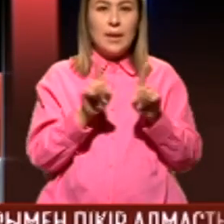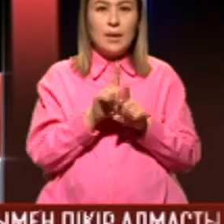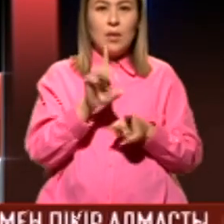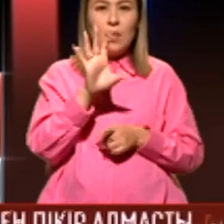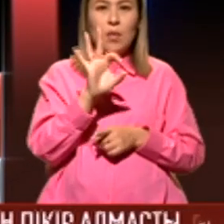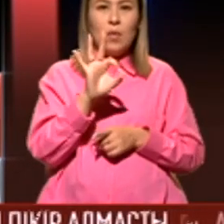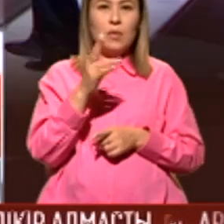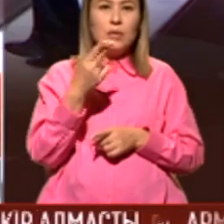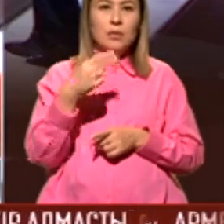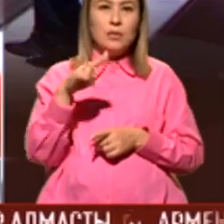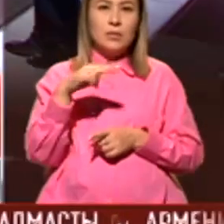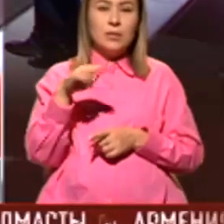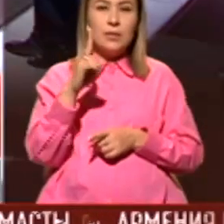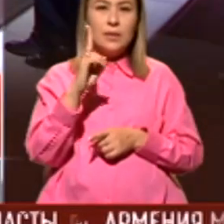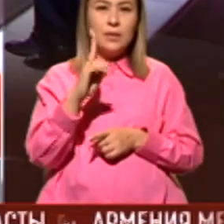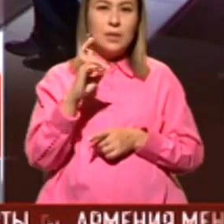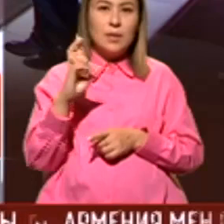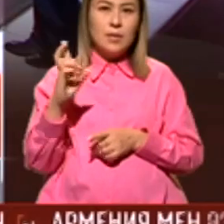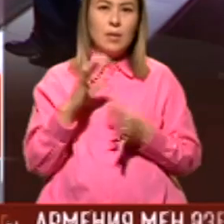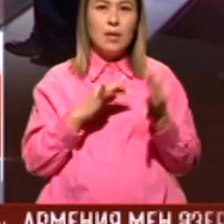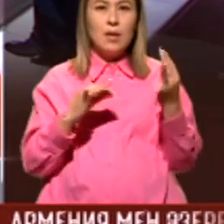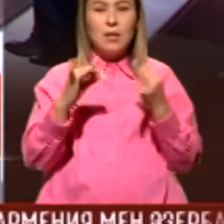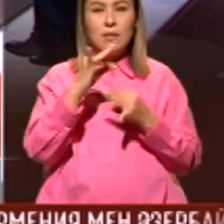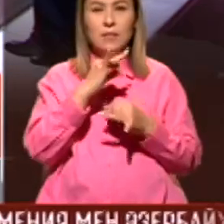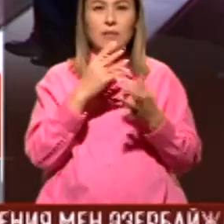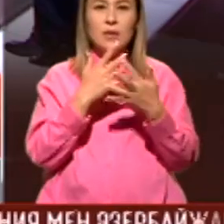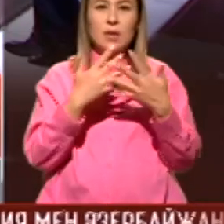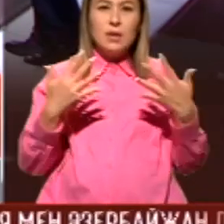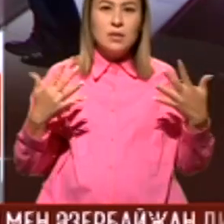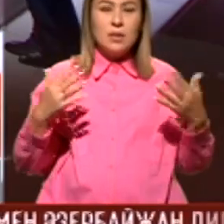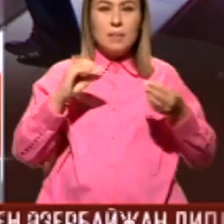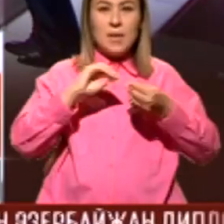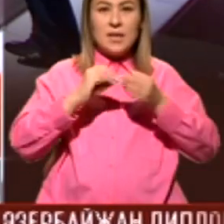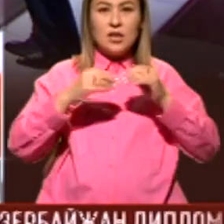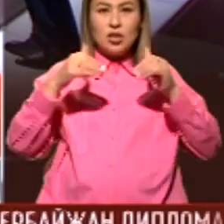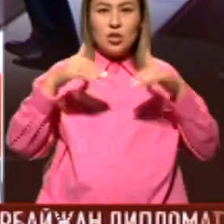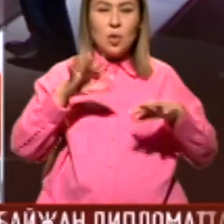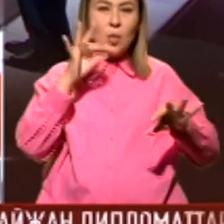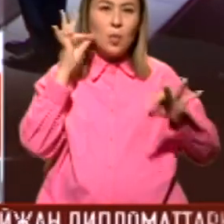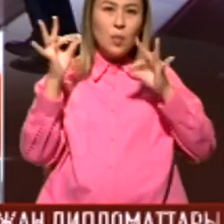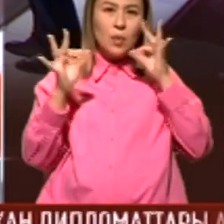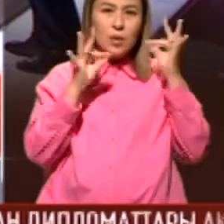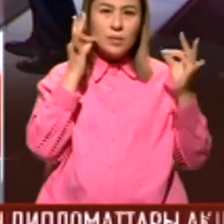сияқтыларды жаңағы желеу етіп, әңгіме қылып, үйтіп-үйтіп мәселе шешілген. Ол да қулықпен